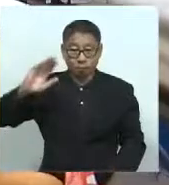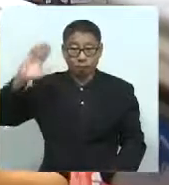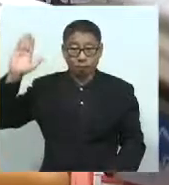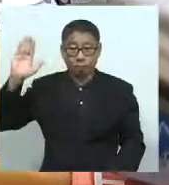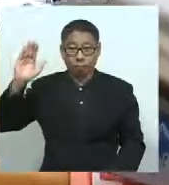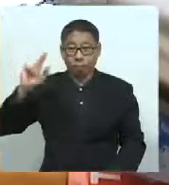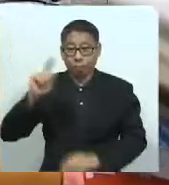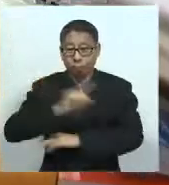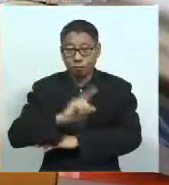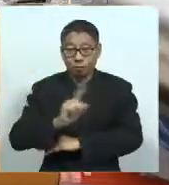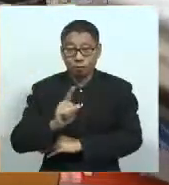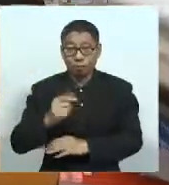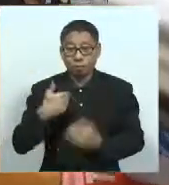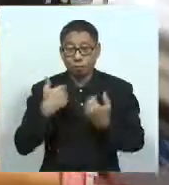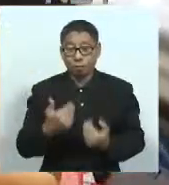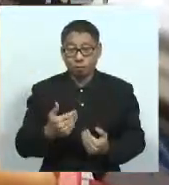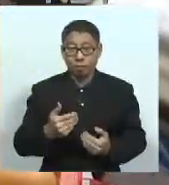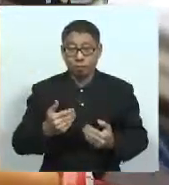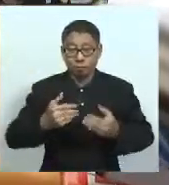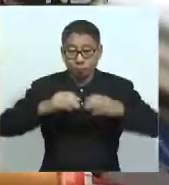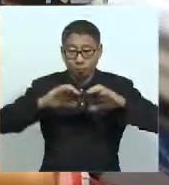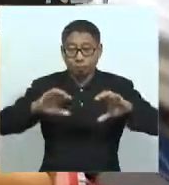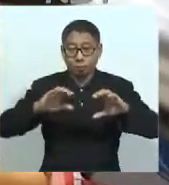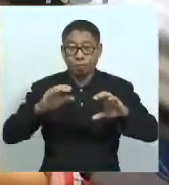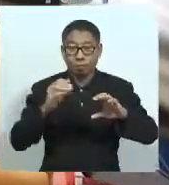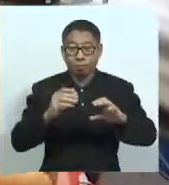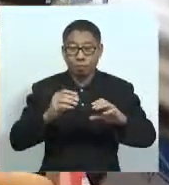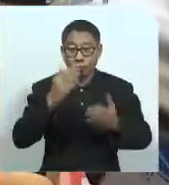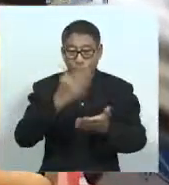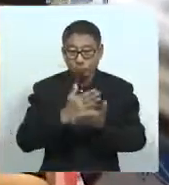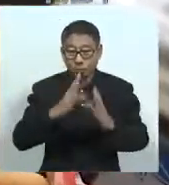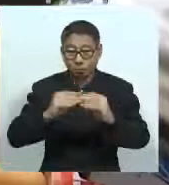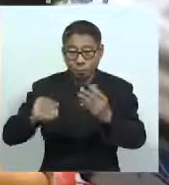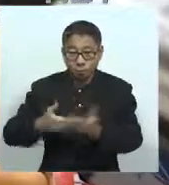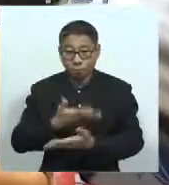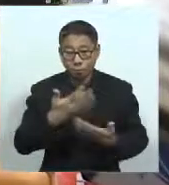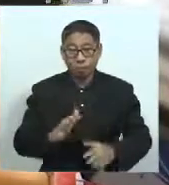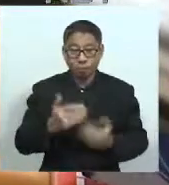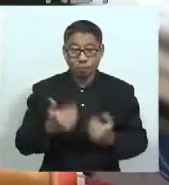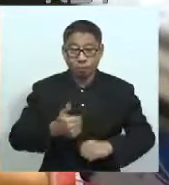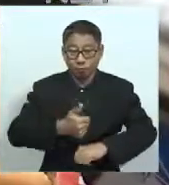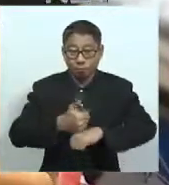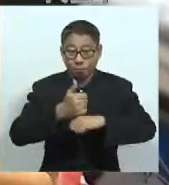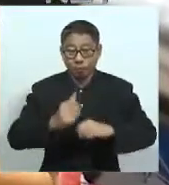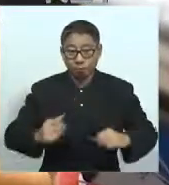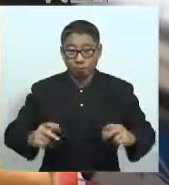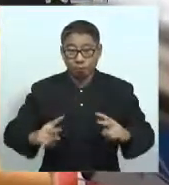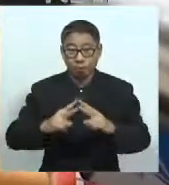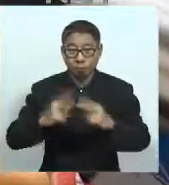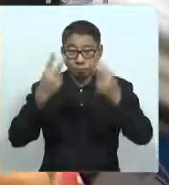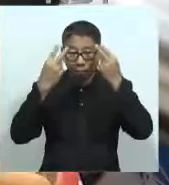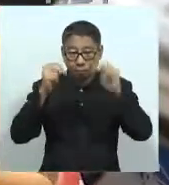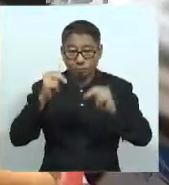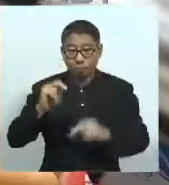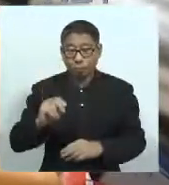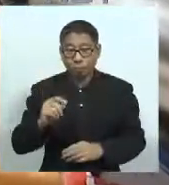แม้จะยังไม่ทันถวายสัตย์ปฏิญาณคณะรัฐมนตรีก็คงจะหยุดประชุมแล้วล่ะในขณะนี้มันยังไม่รู้รัฐมนตรียังไม่ได้โผล่มาสักคนเลยนายกอาจจะเกิดบ่